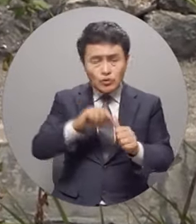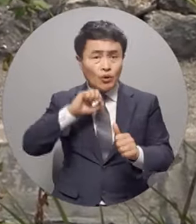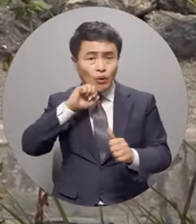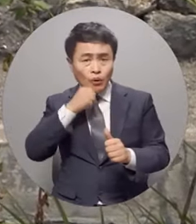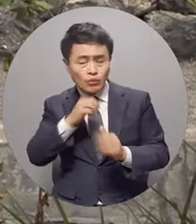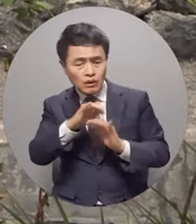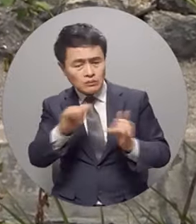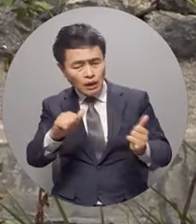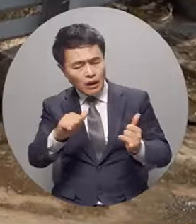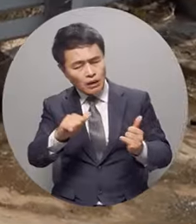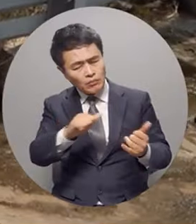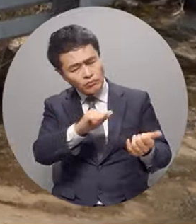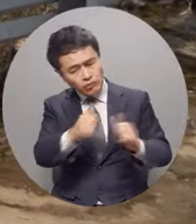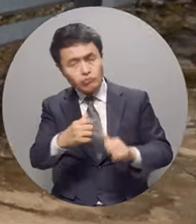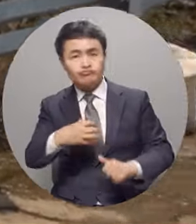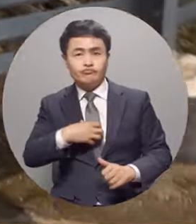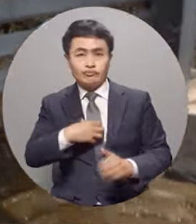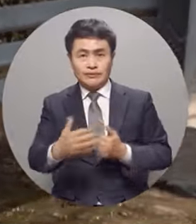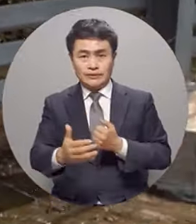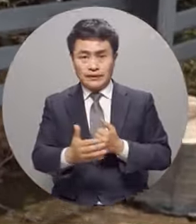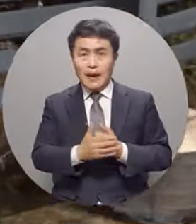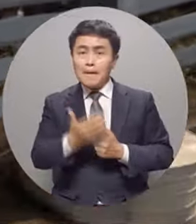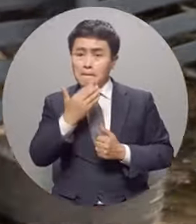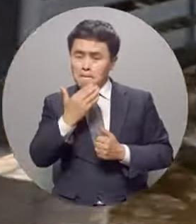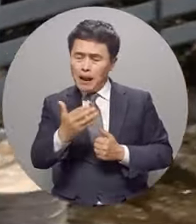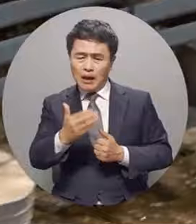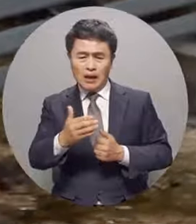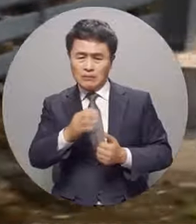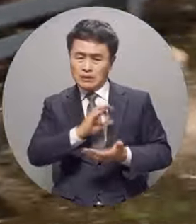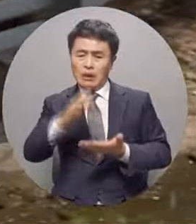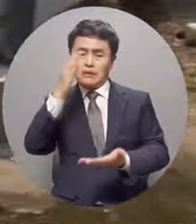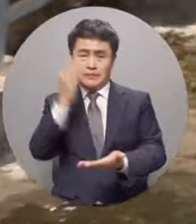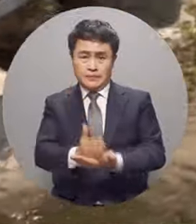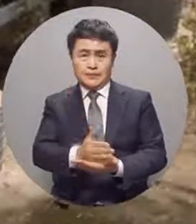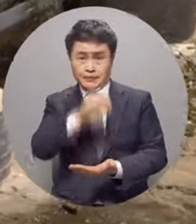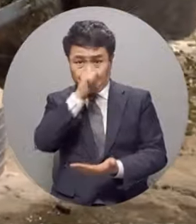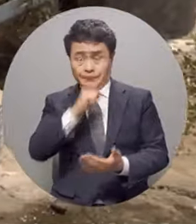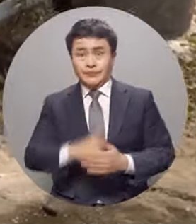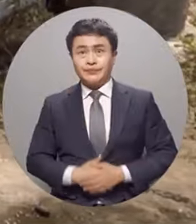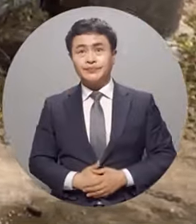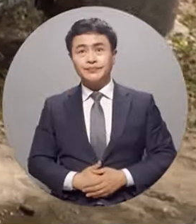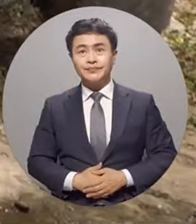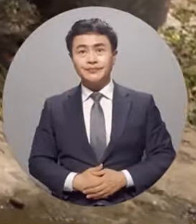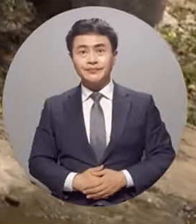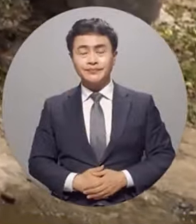인명 사고 우려가 큰만큼 가급적 이용을 자제하는 것이 필요합니다 MBC 뉴스 윤상입니다